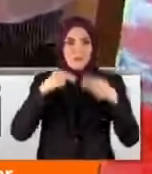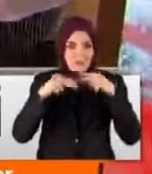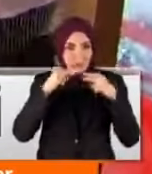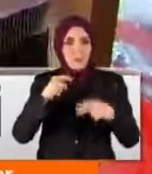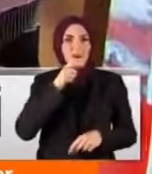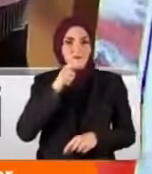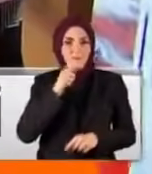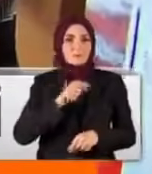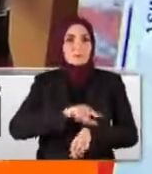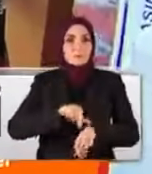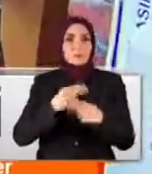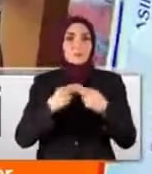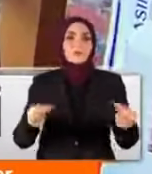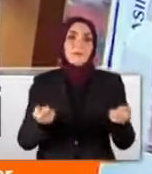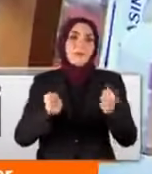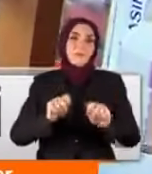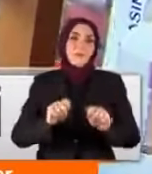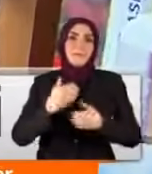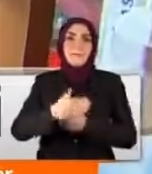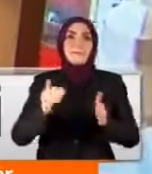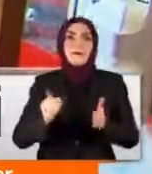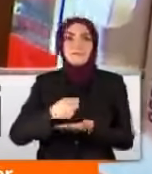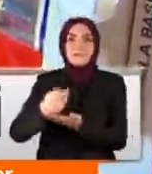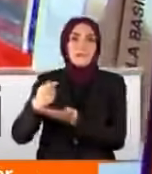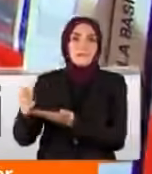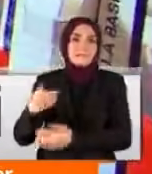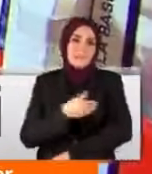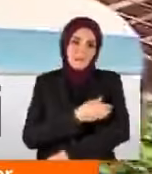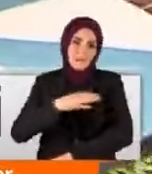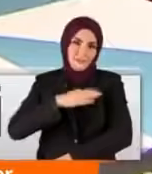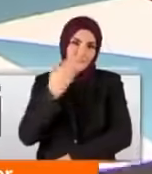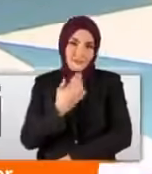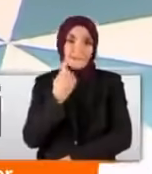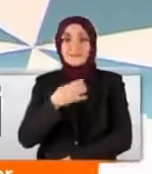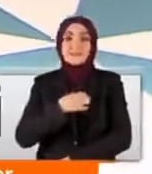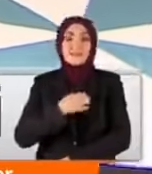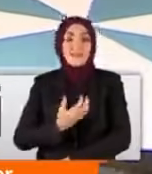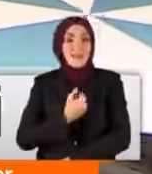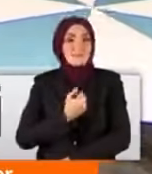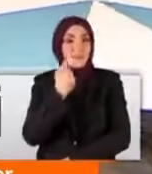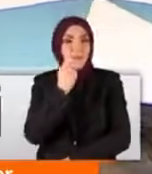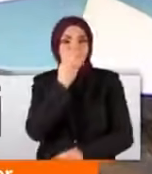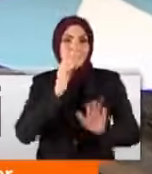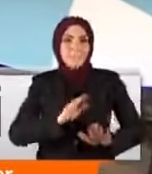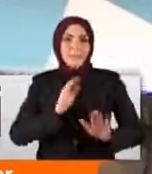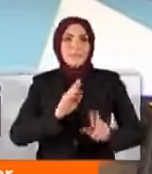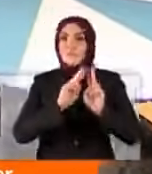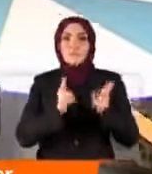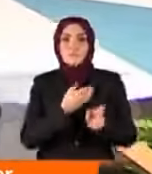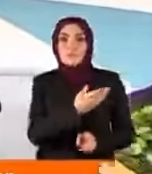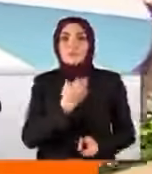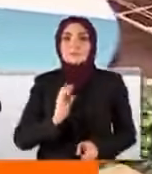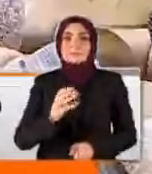paket servis hizmeti veriyorlar. Ve 1 Haziran'ı heyecanla bekleyen işletme sahipleri kapanış saatlerinin de